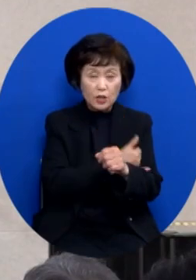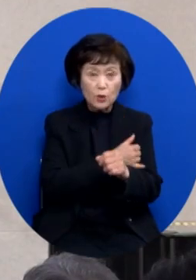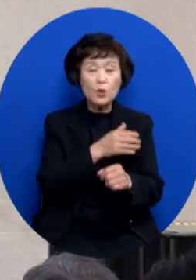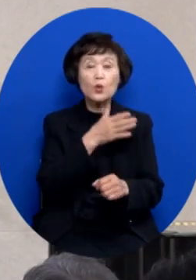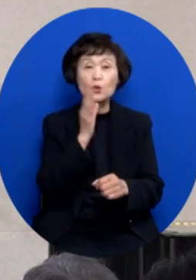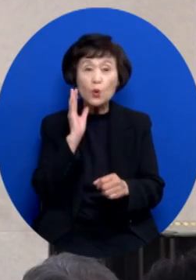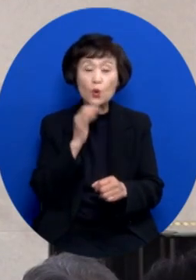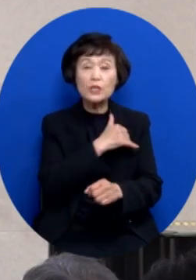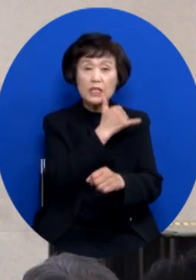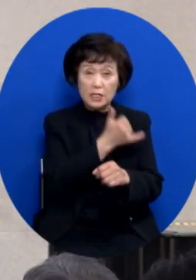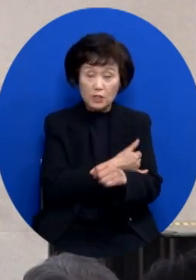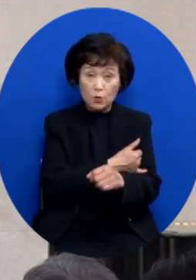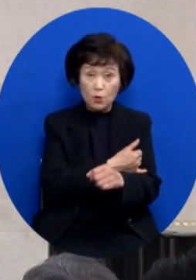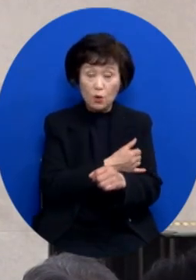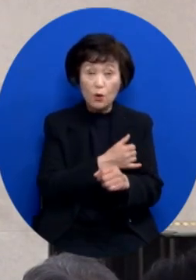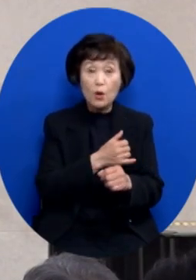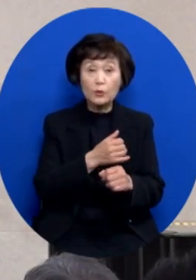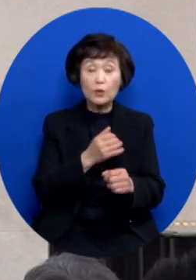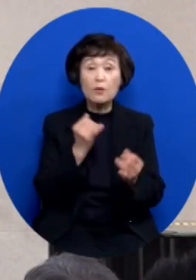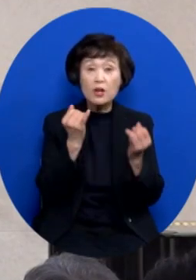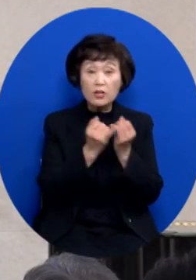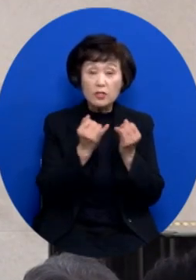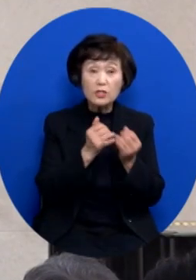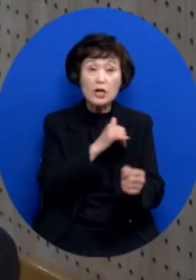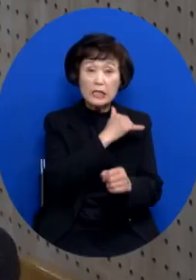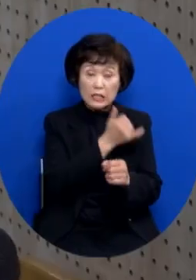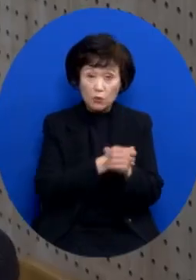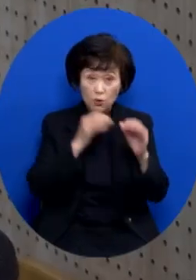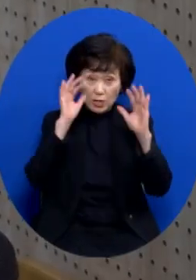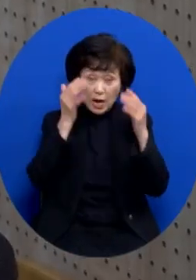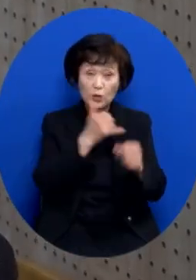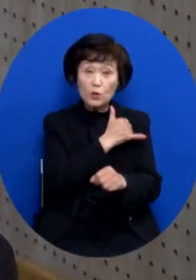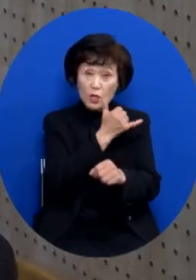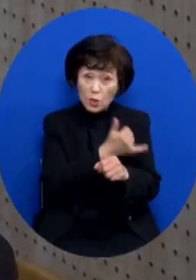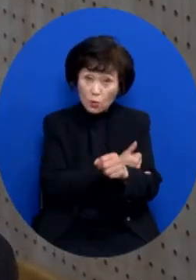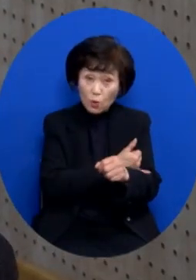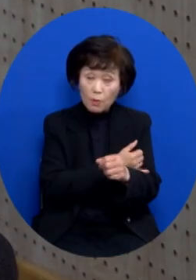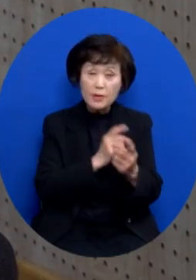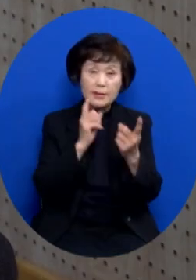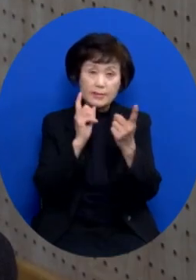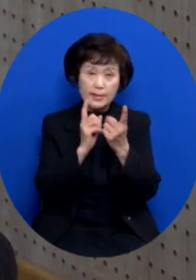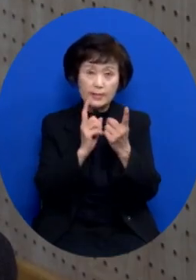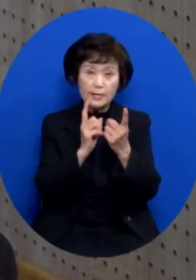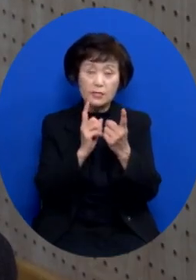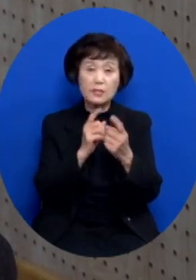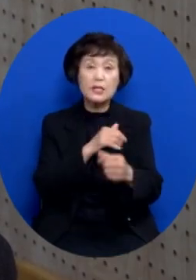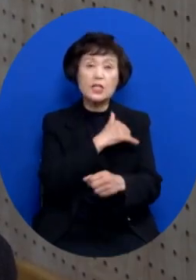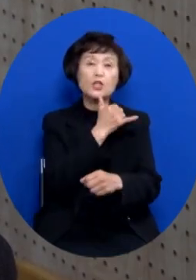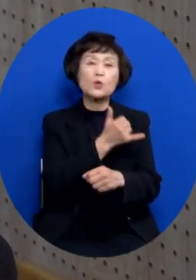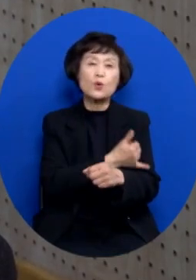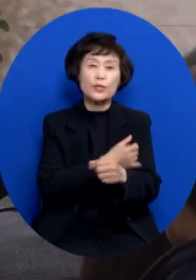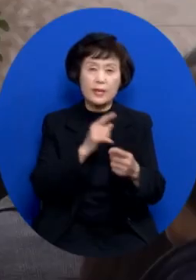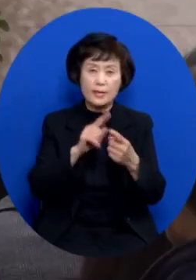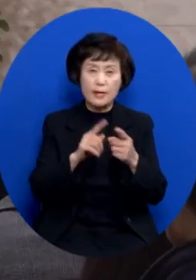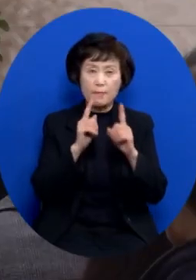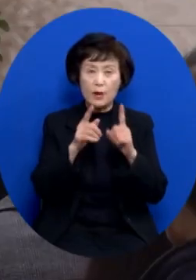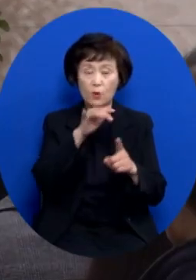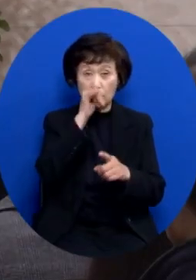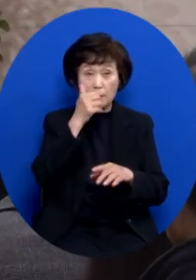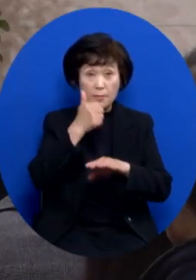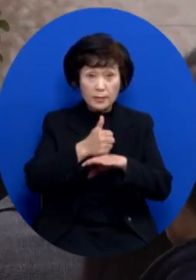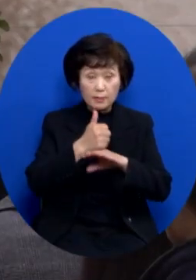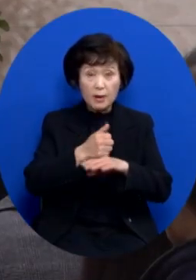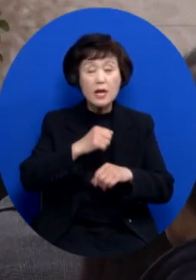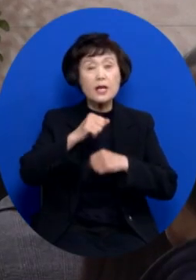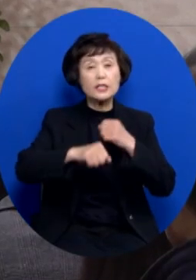인권, 이제 또 뭐 이민자 인권, 뭐 아동 인권 이렇게 하면서 이게 상대적 인권의 이제 표현이라고 있죠. 마지막으로 그